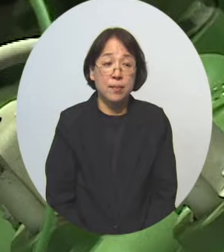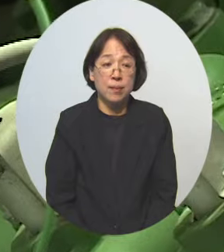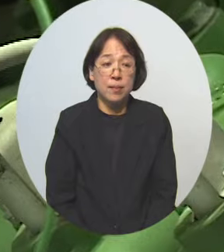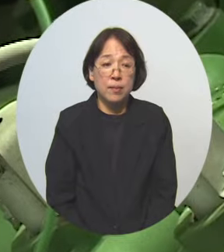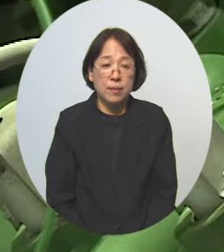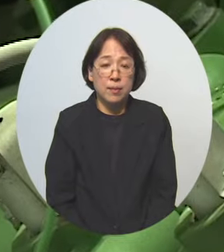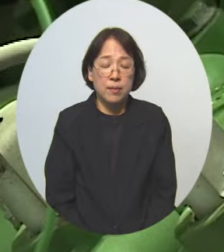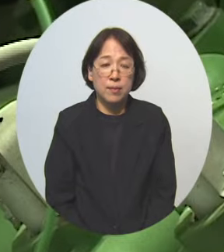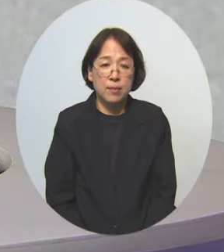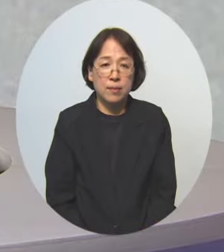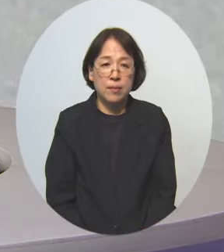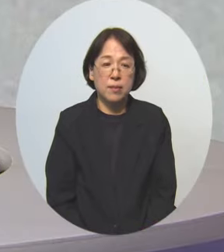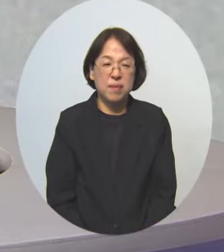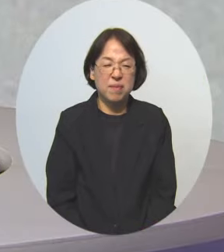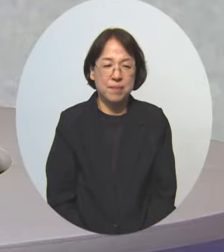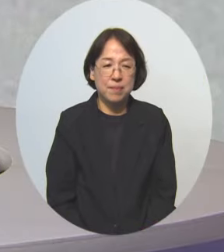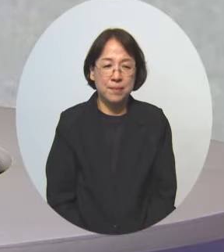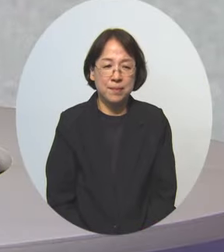신국진입니다.